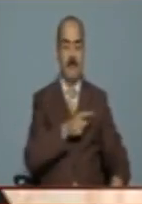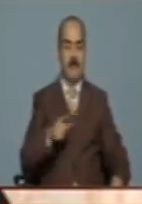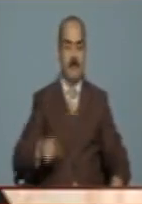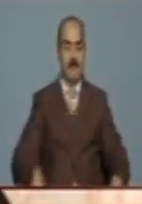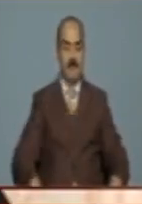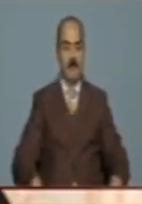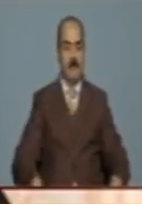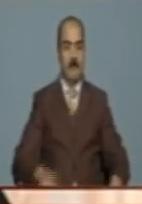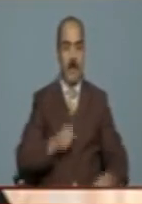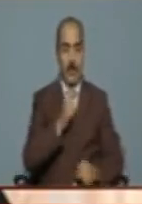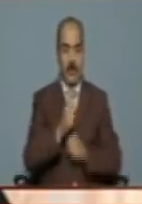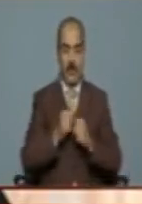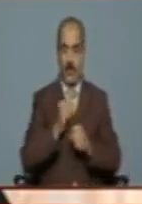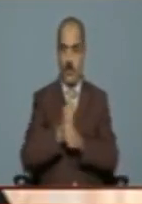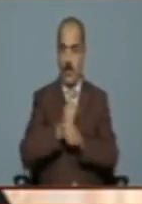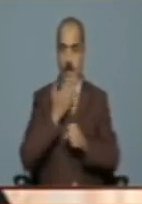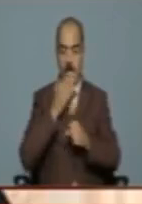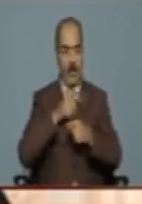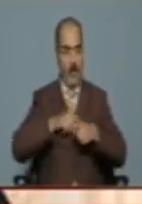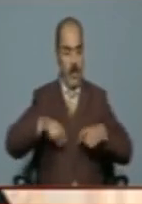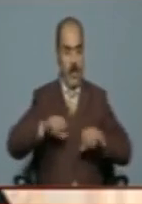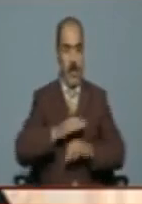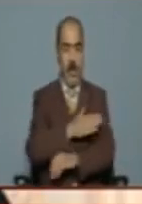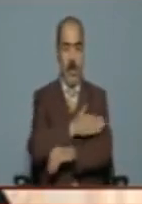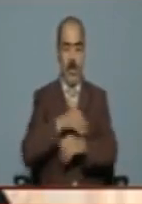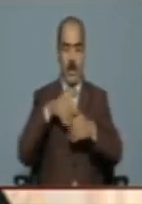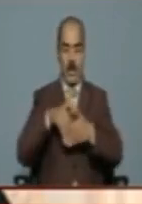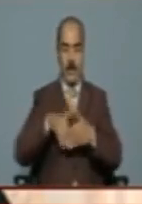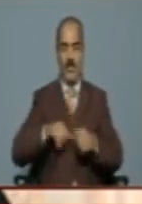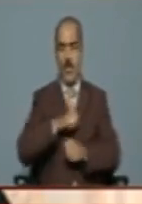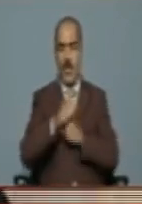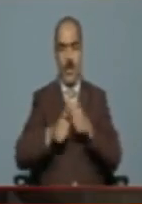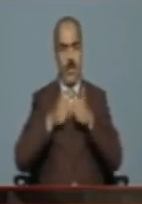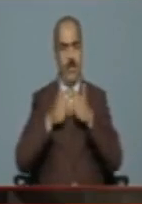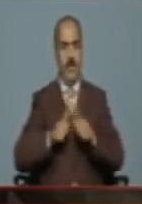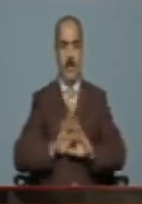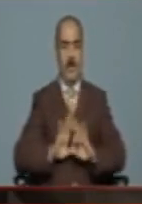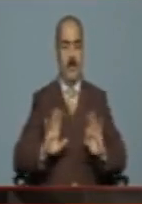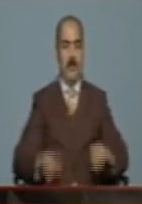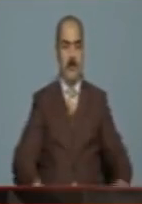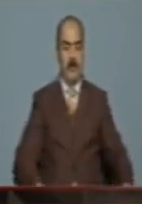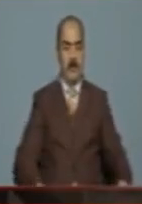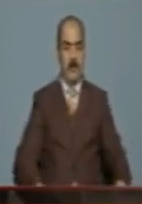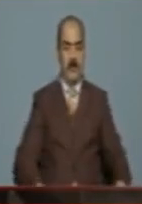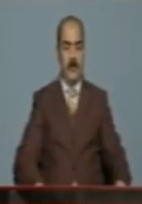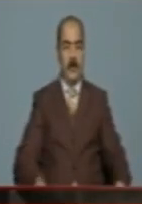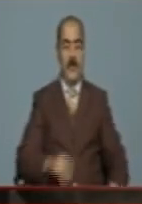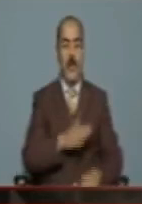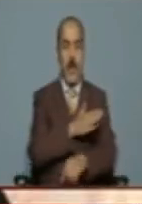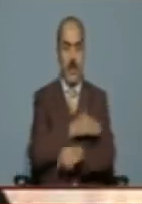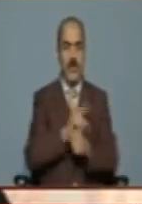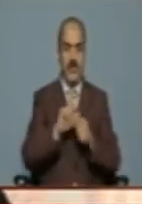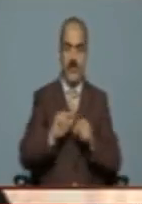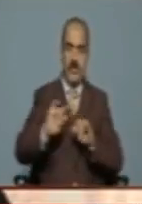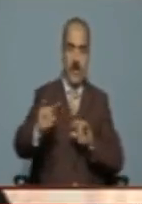أديت وزملائي أعضاء الهيئة الوطنية للانتخابات وأعضاء الجهات